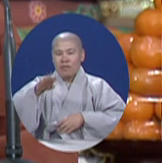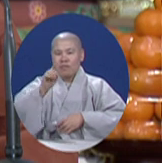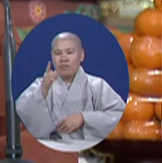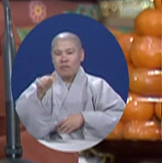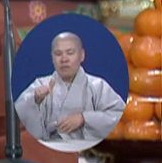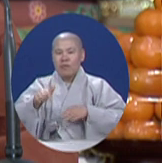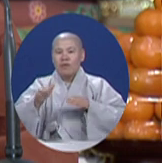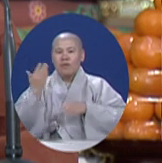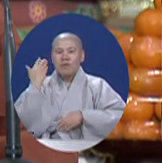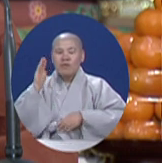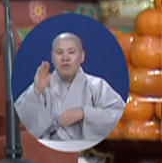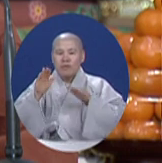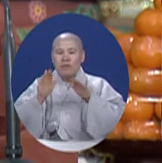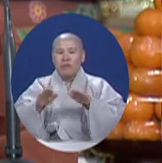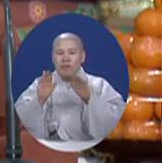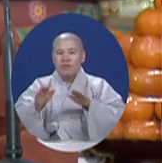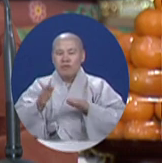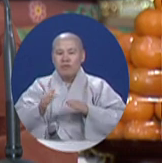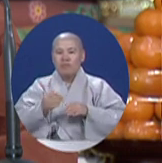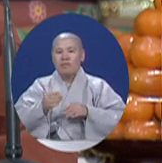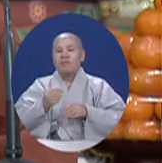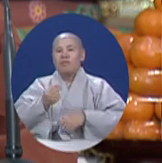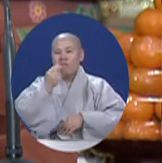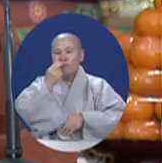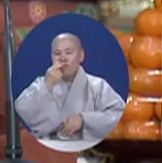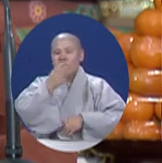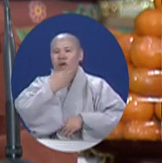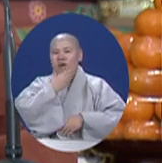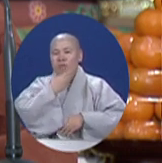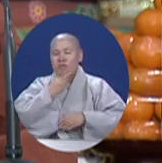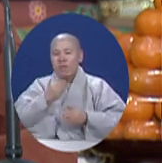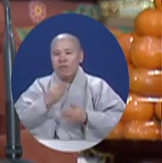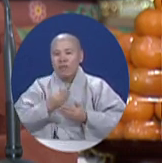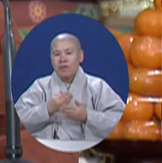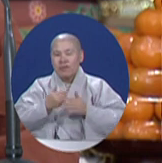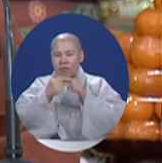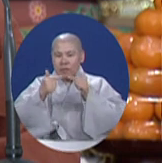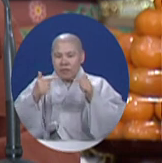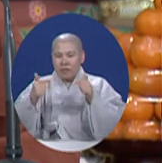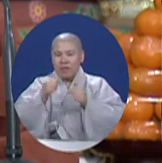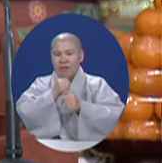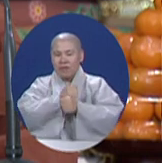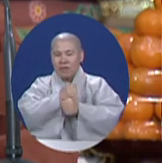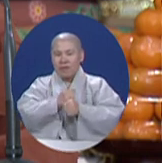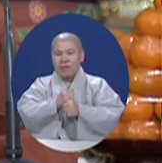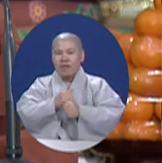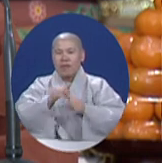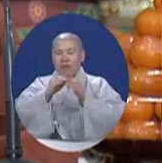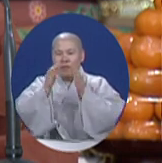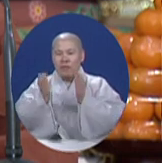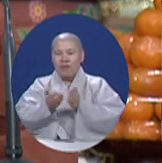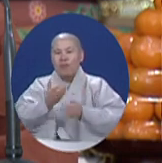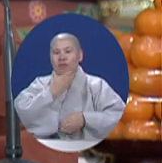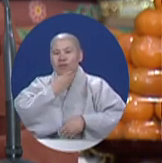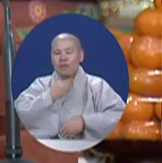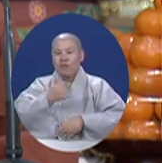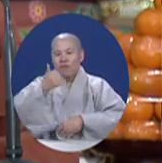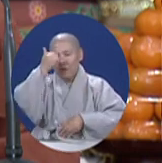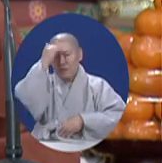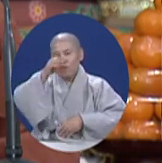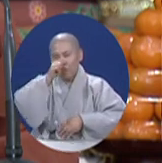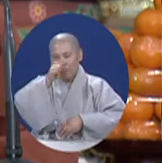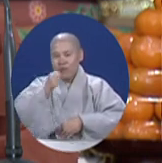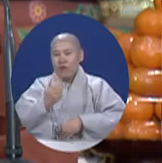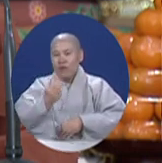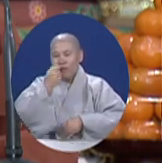복덕을 정장시킨다. 이게 다 뭐 복덕이 좋거든요. 또 수명 오래 사는 거